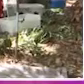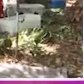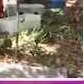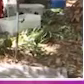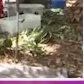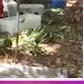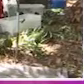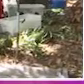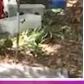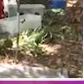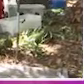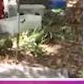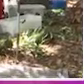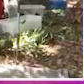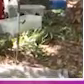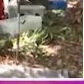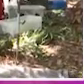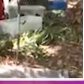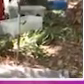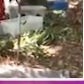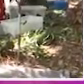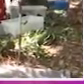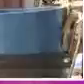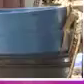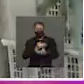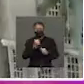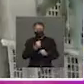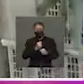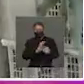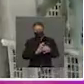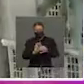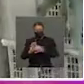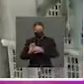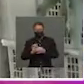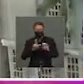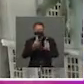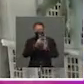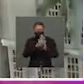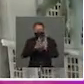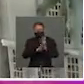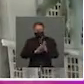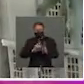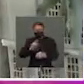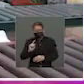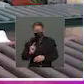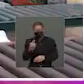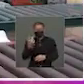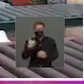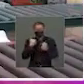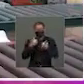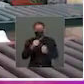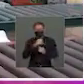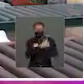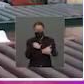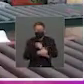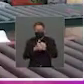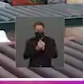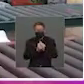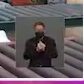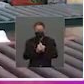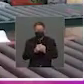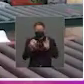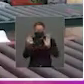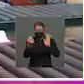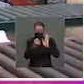มันก็เลยเกิดปัญหาว่าไม่ว่าจะคันไหนเนี่ยถ้าโดนเจอปุ๊บเนี่ยที่เหลือในขบวนนั้นน่ะจะต้องชะลอ